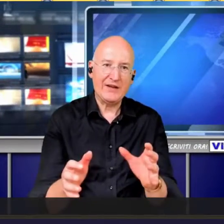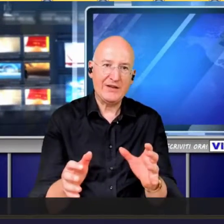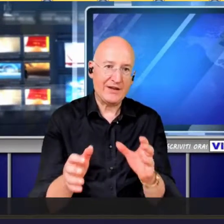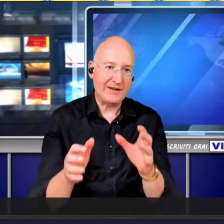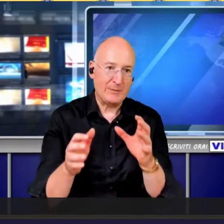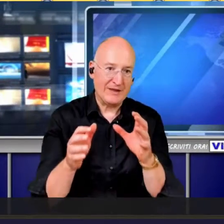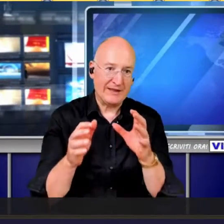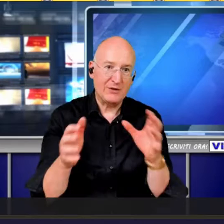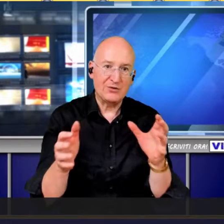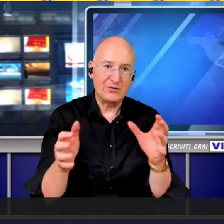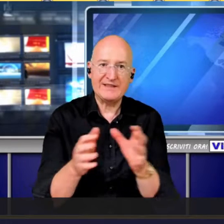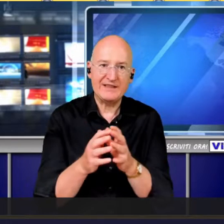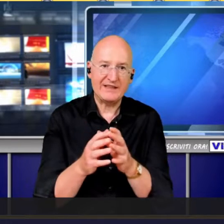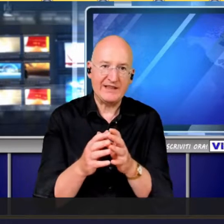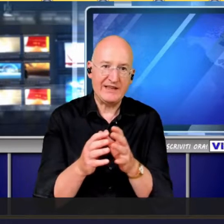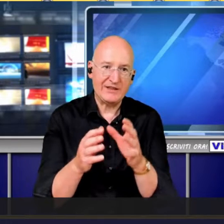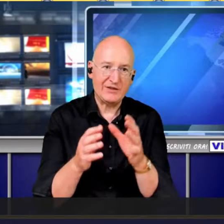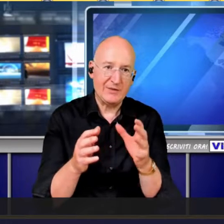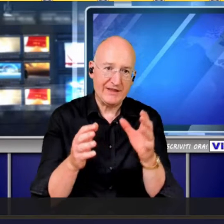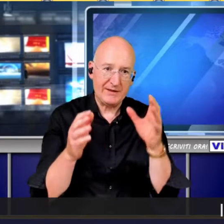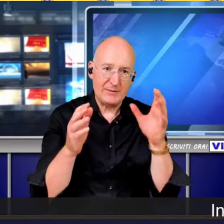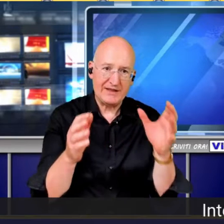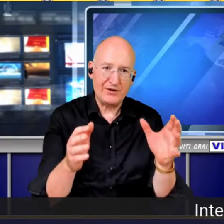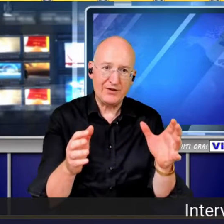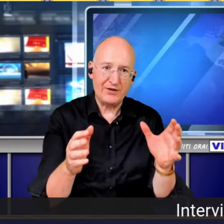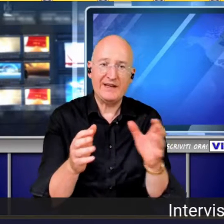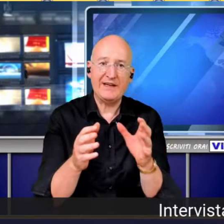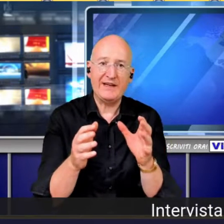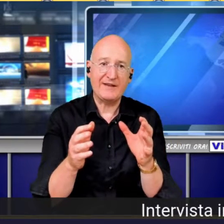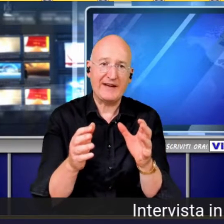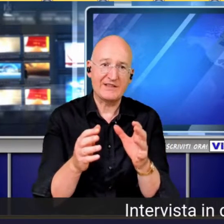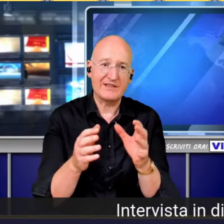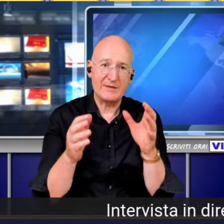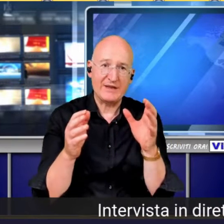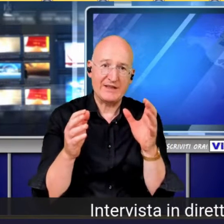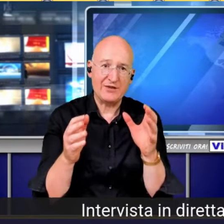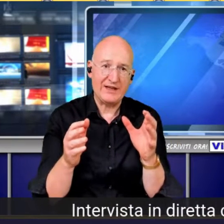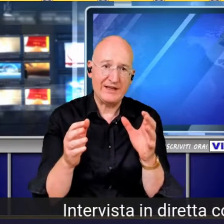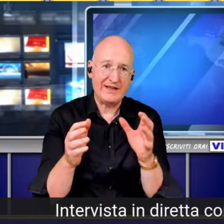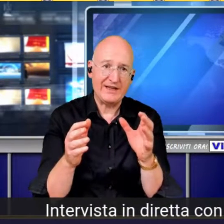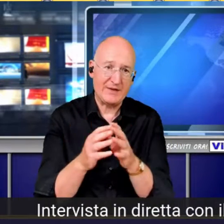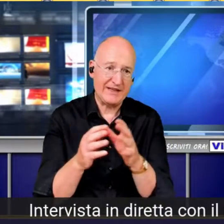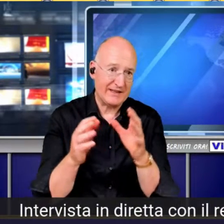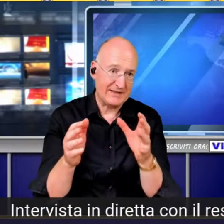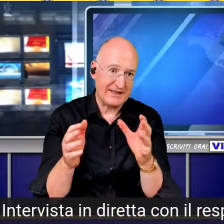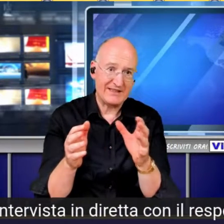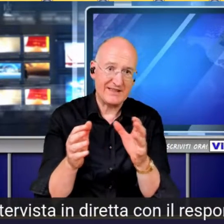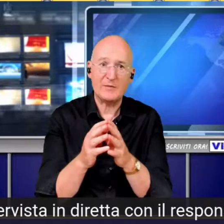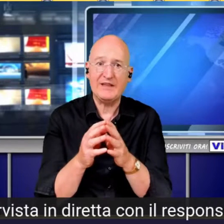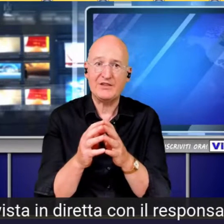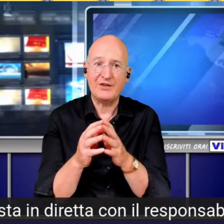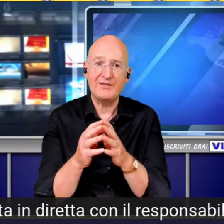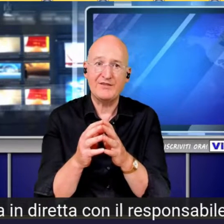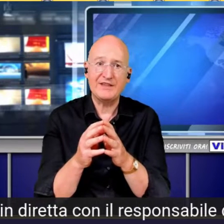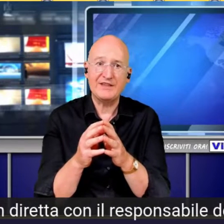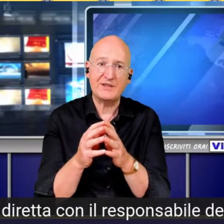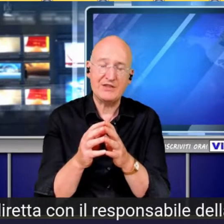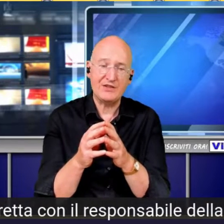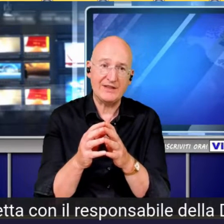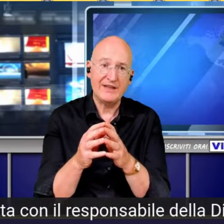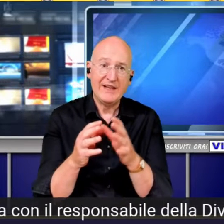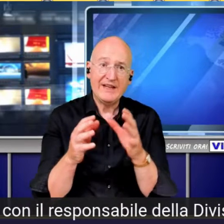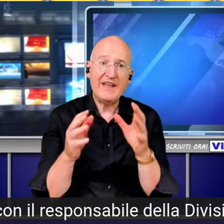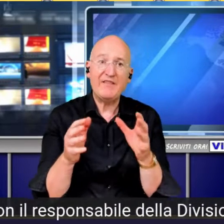anche il problema dell'uranio, che per chi utilizza le centrali atomiche, in particolare la Francia e in particolare la Germania, anche se la Germania adesso è in via